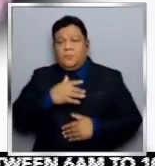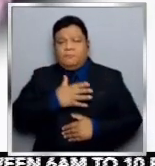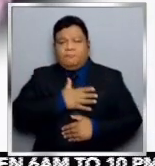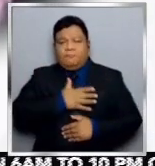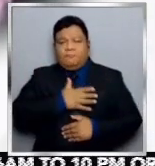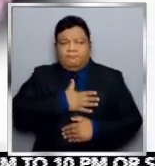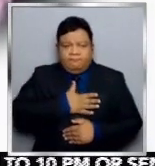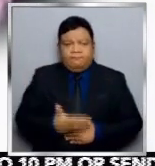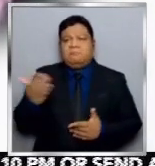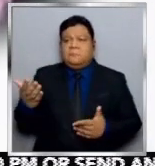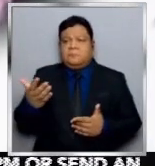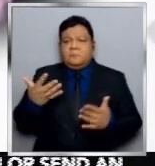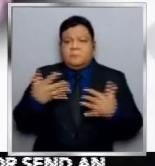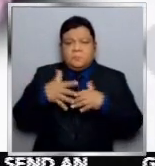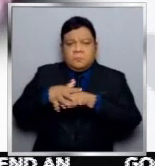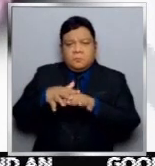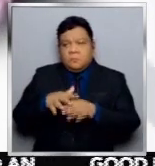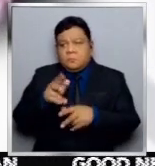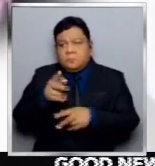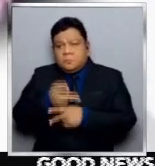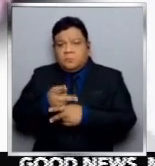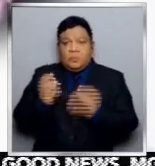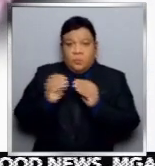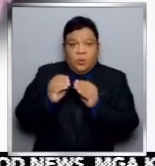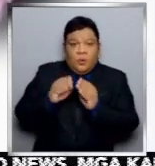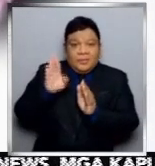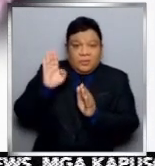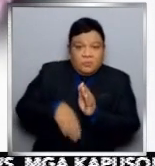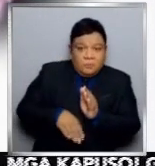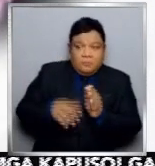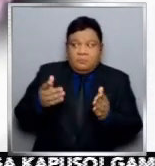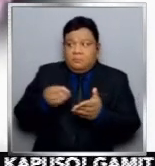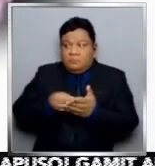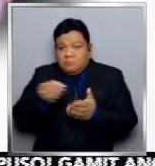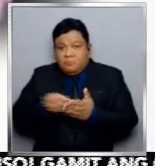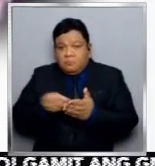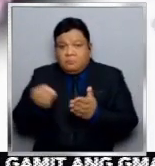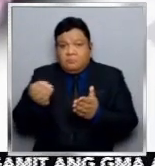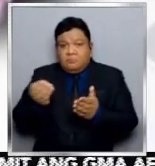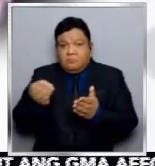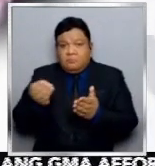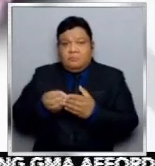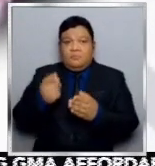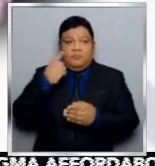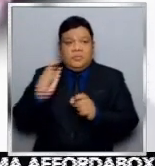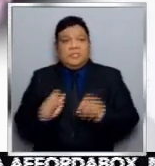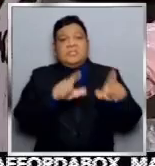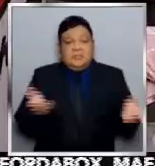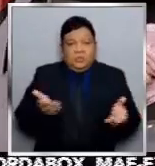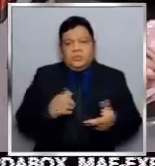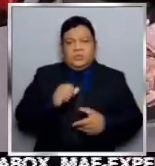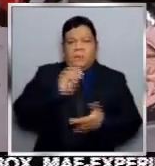mga mas mura na mabili sa kalayunan ay bebenta dito rin ng hindi masyado